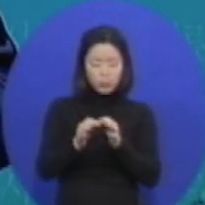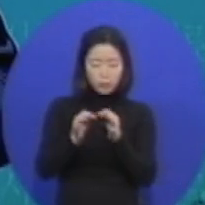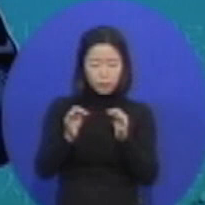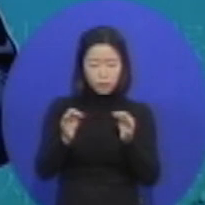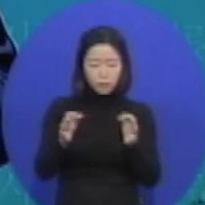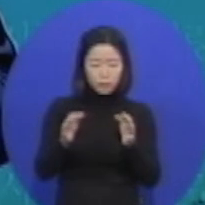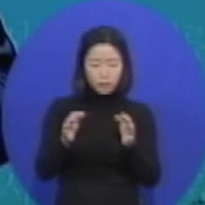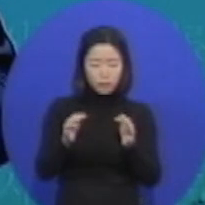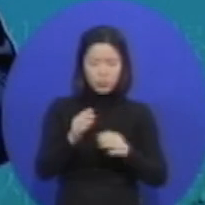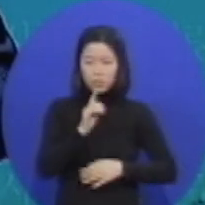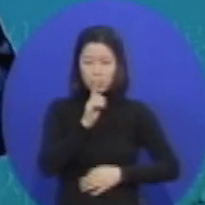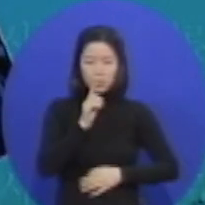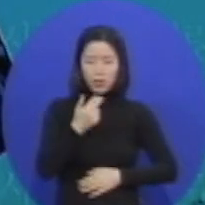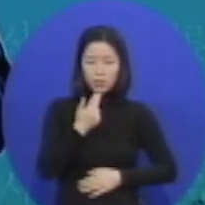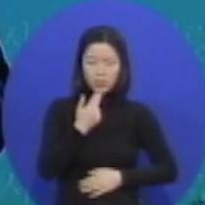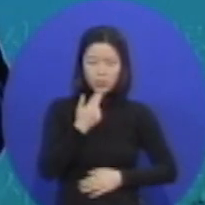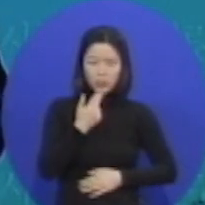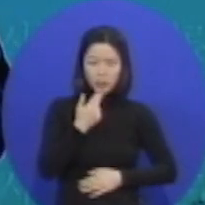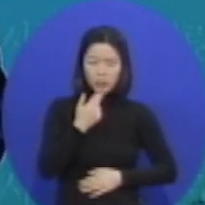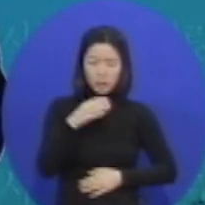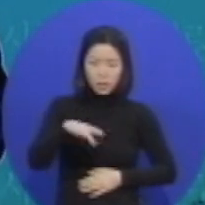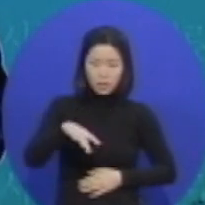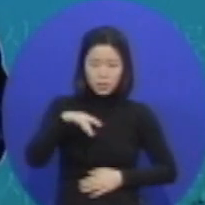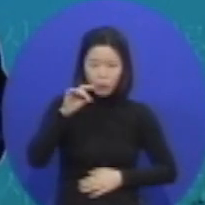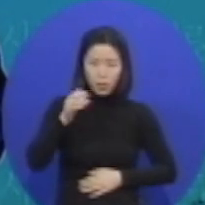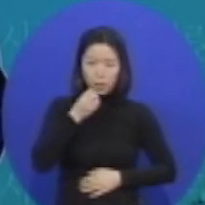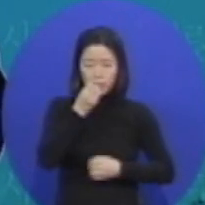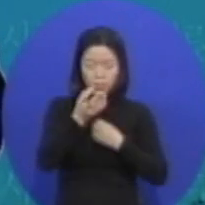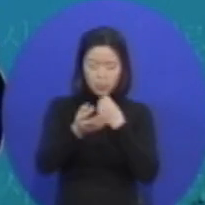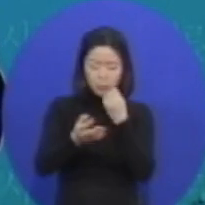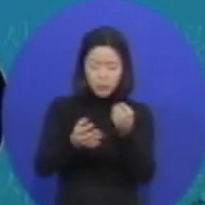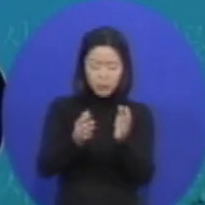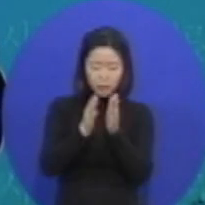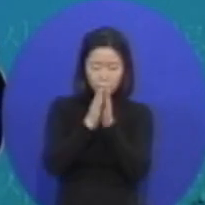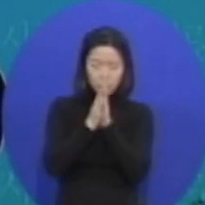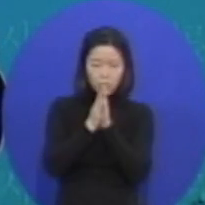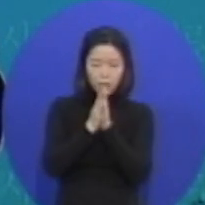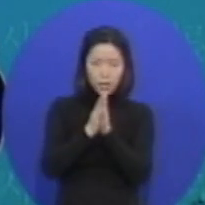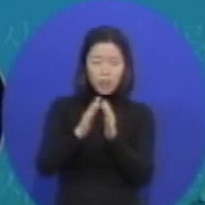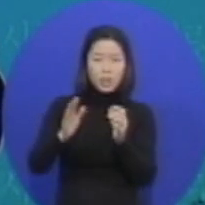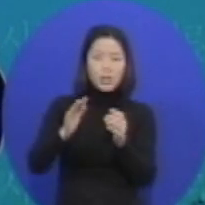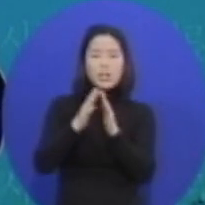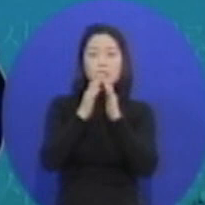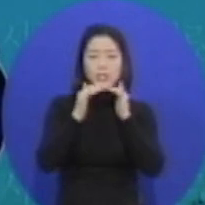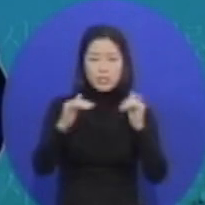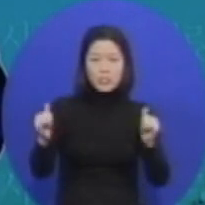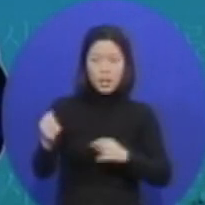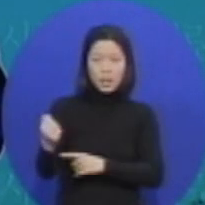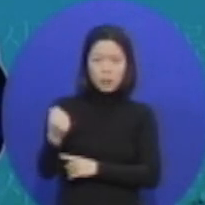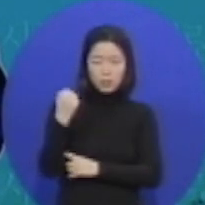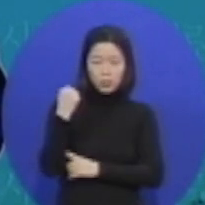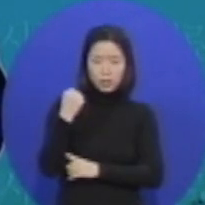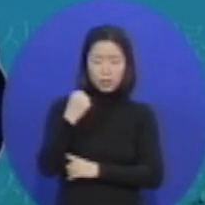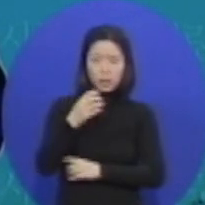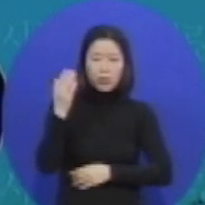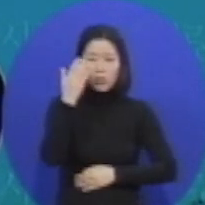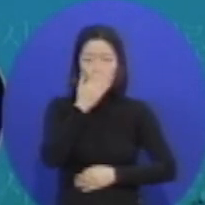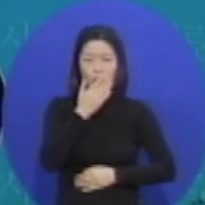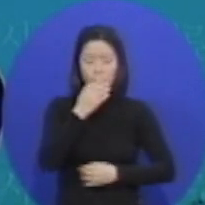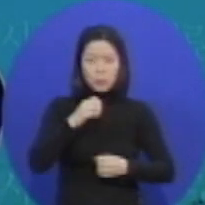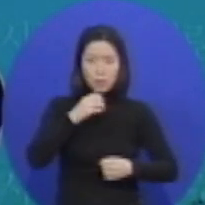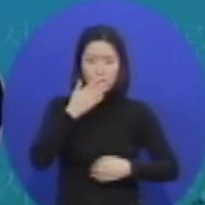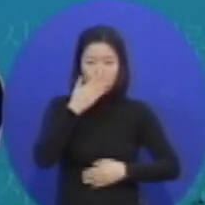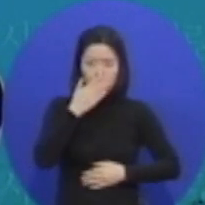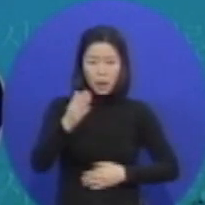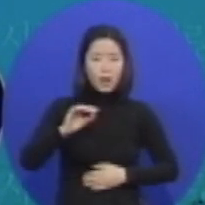그러다가 처음 내뱉듯이 는 기도가 사람으로는 불가능한 일이 이므로 인하여 하나님께